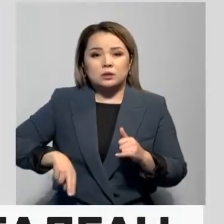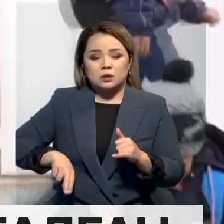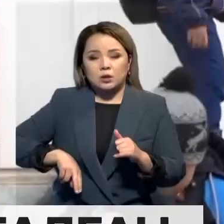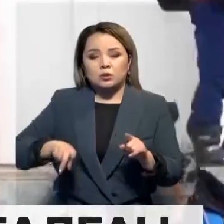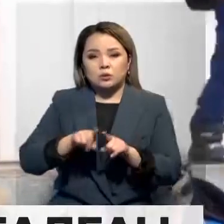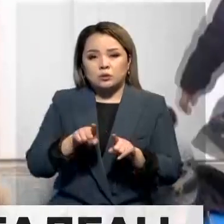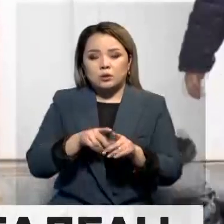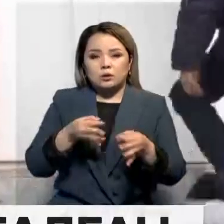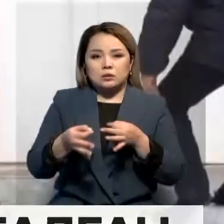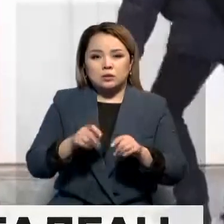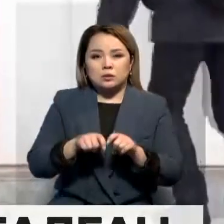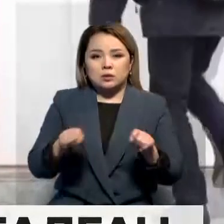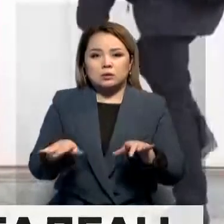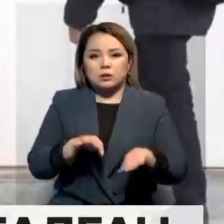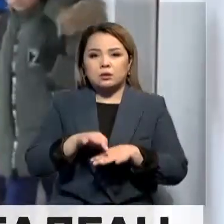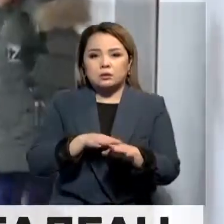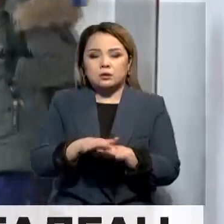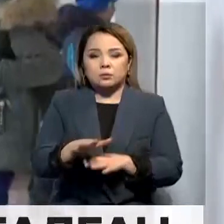қозғалды.